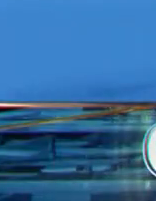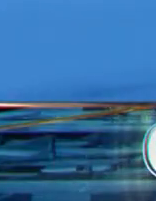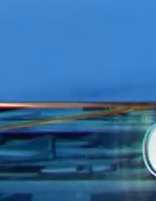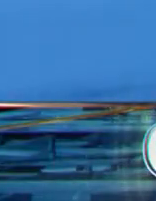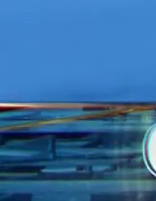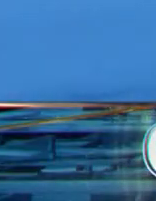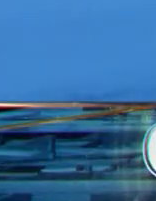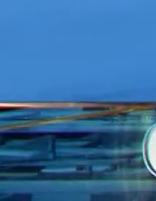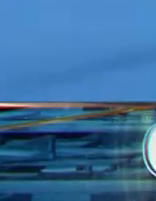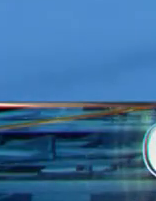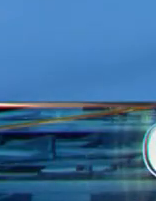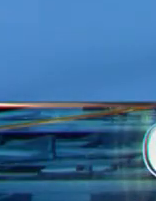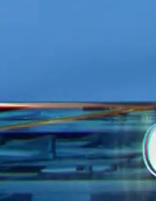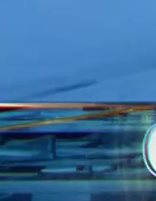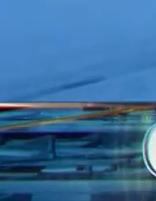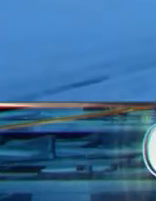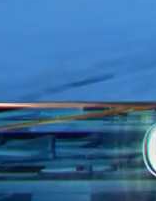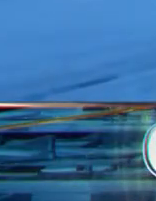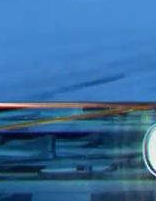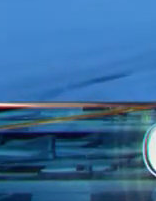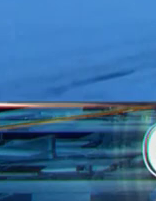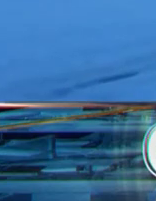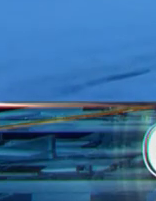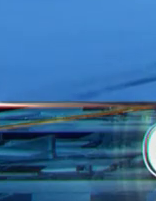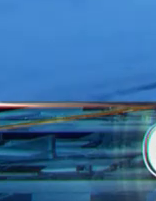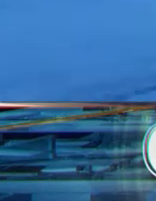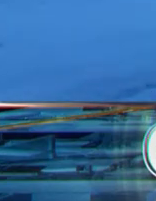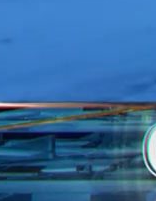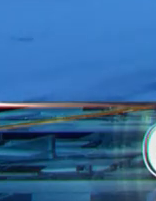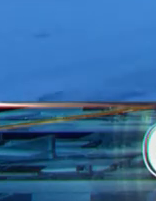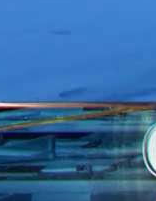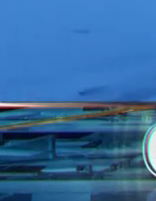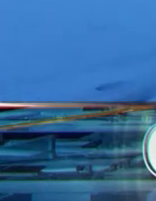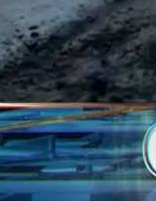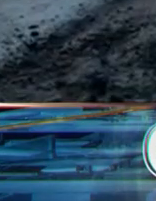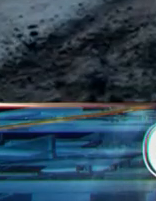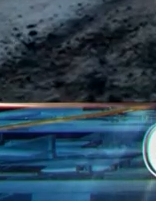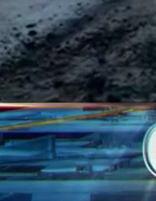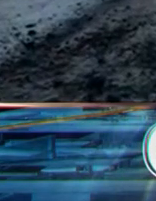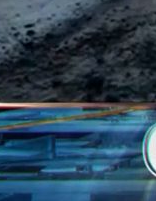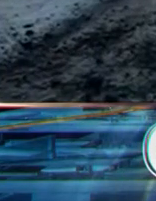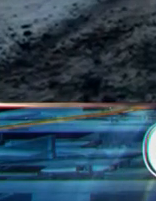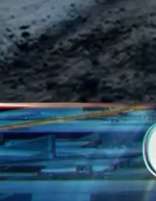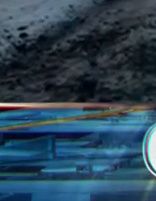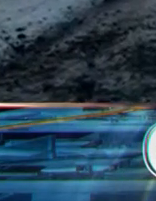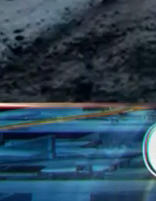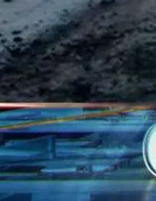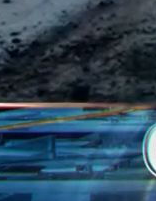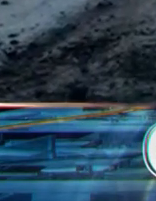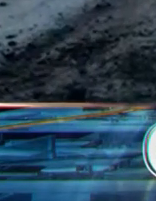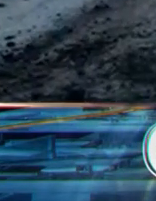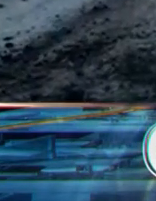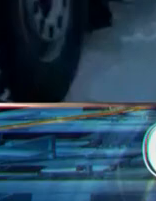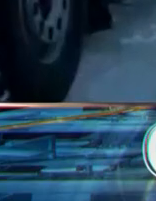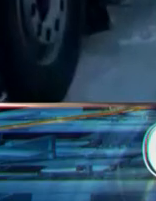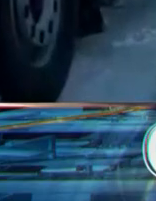Холодно. В 8 регионах в канун и в новогодние дни объявлено штормовое предупреждение. В Алматы и области синоптики